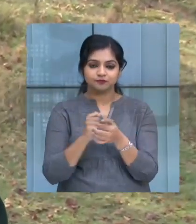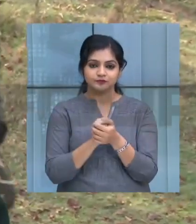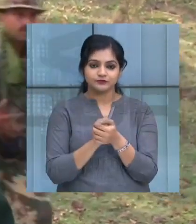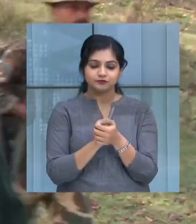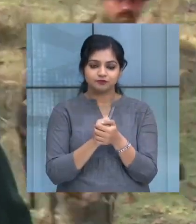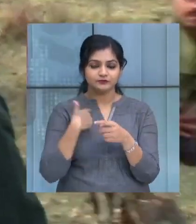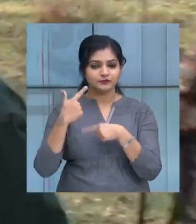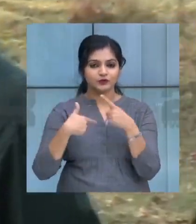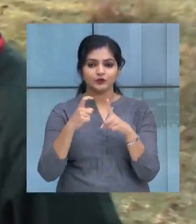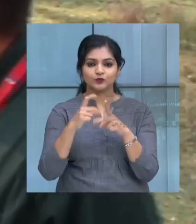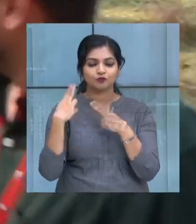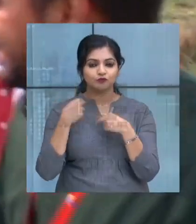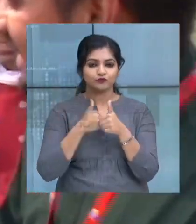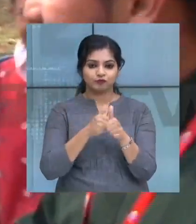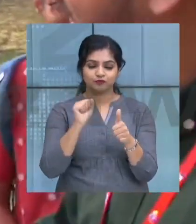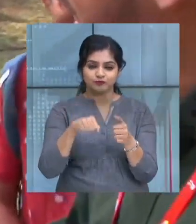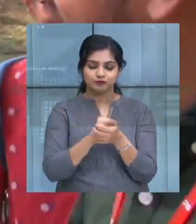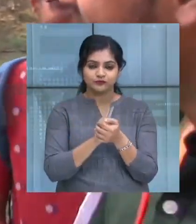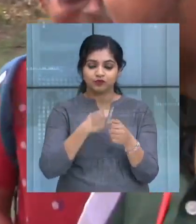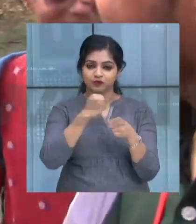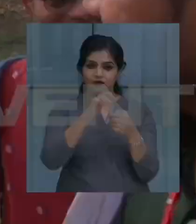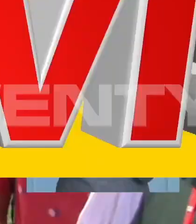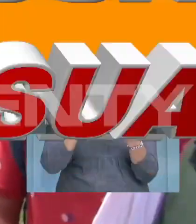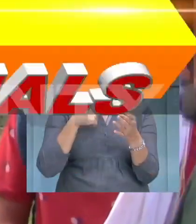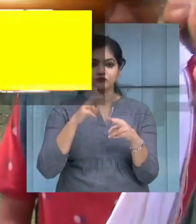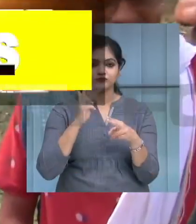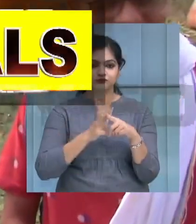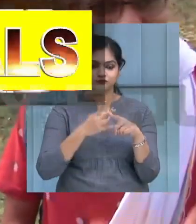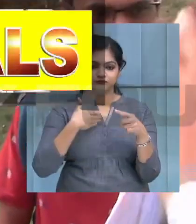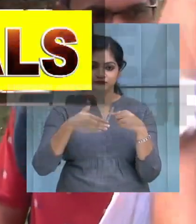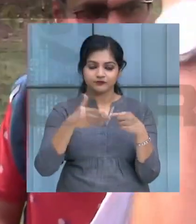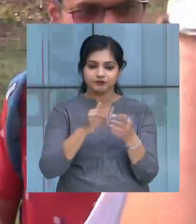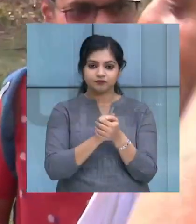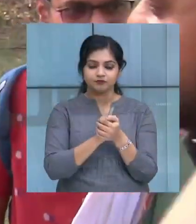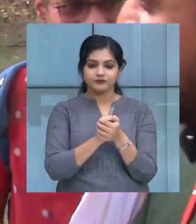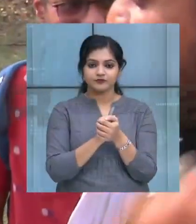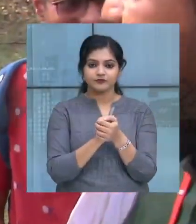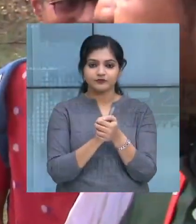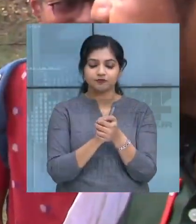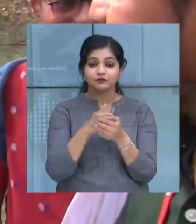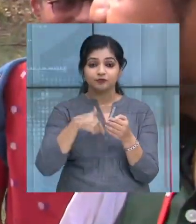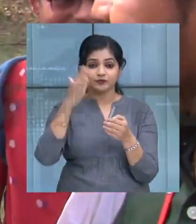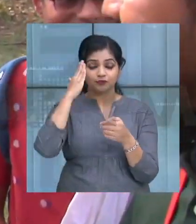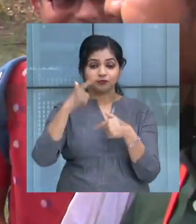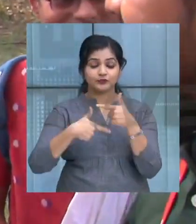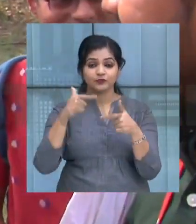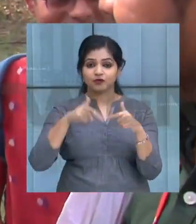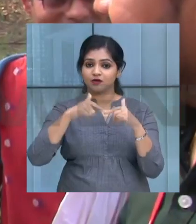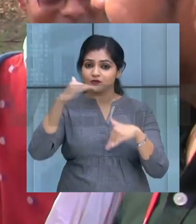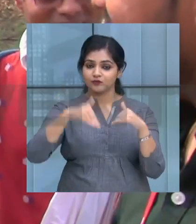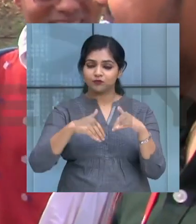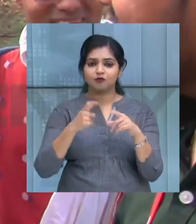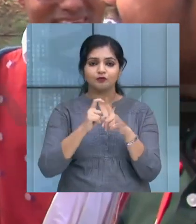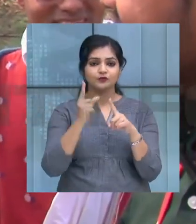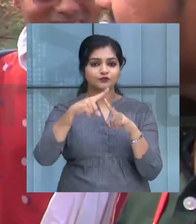हम ड्यूटी करते हैं. हम गढ़चिरोली जिले के प्रॉपर है और हमें आदत हो गई. हम हमेशा इलेक्शन ड्यूटी में जाते